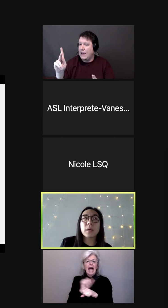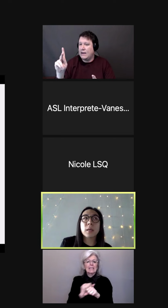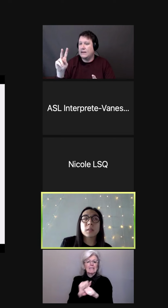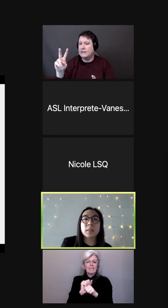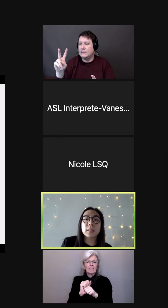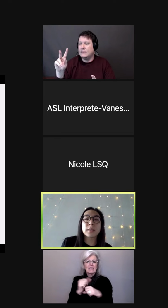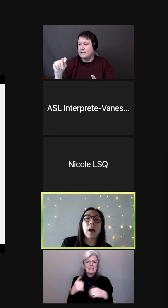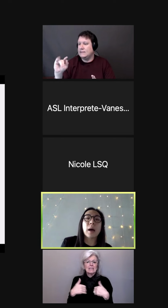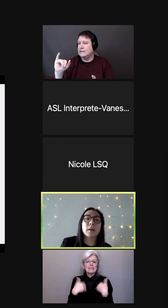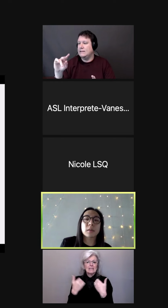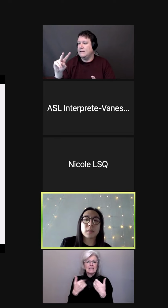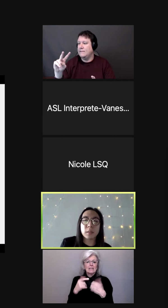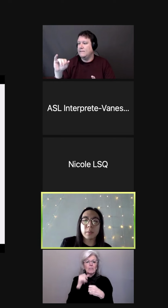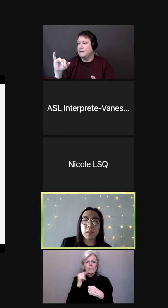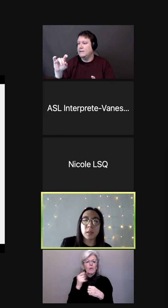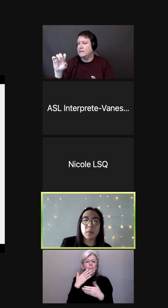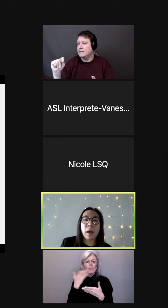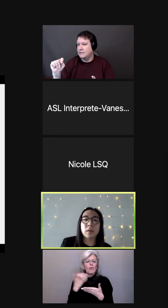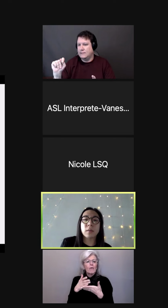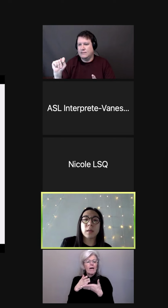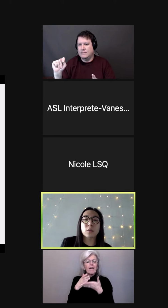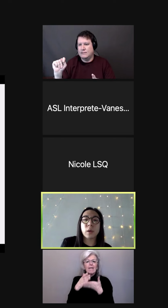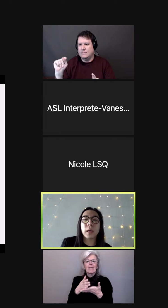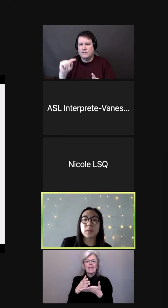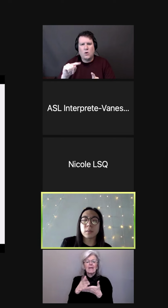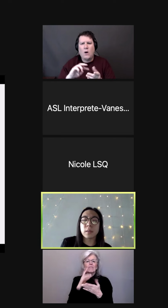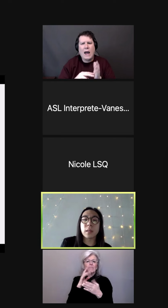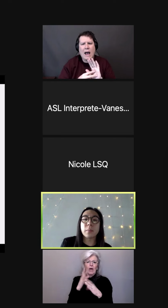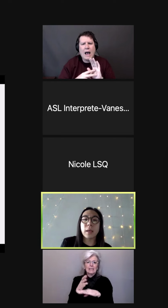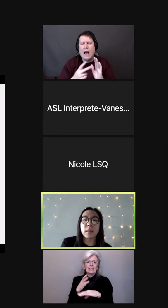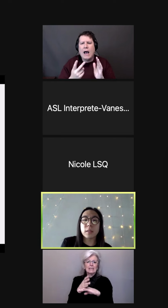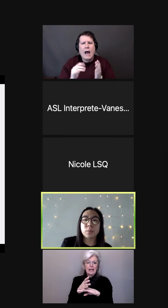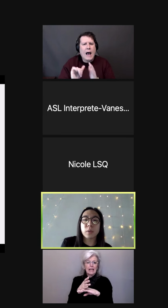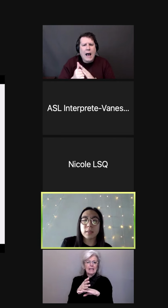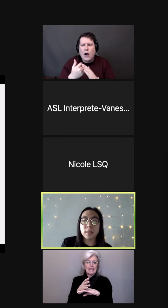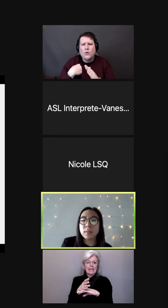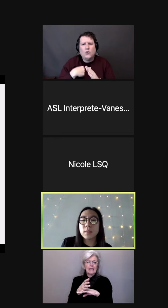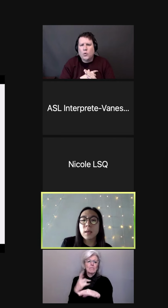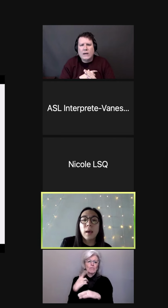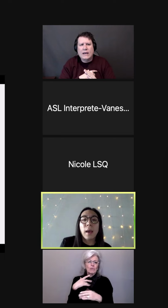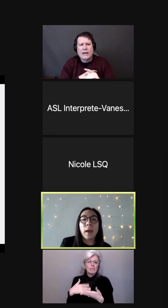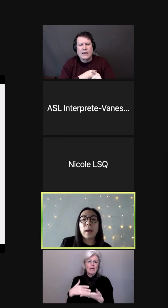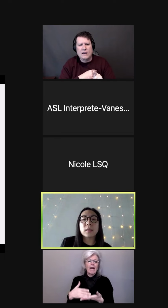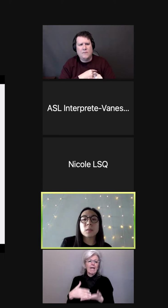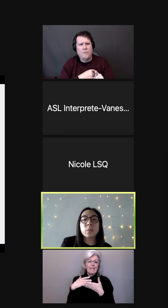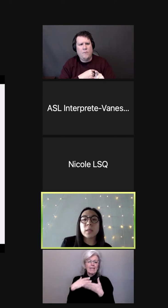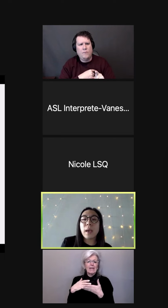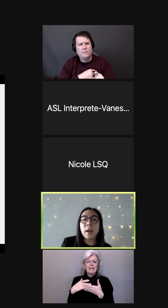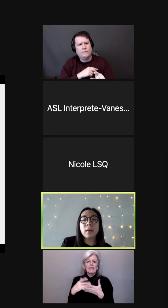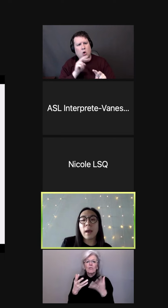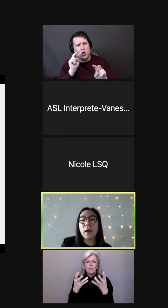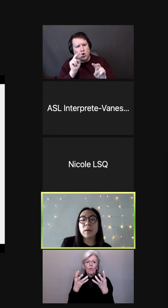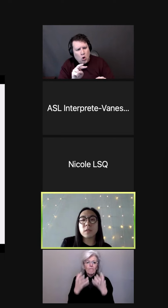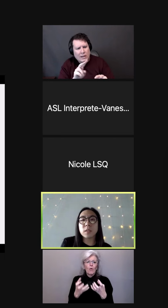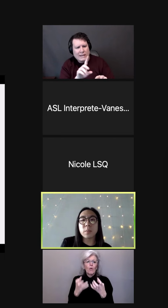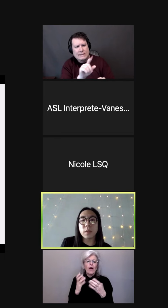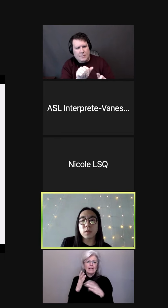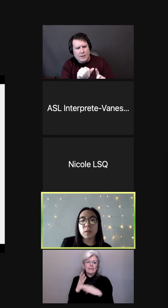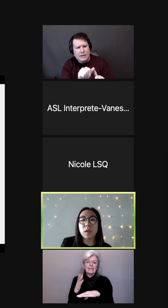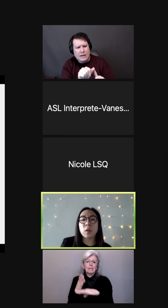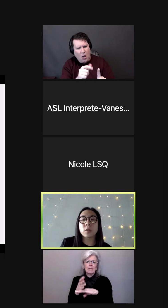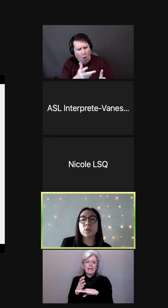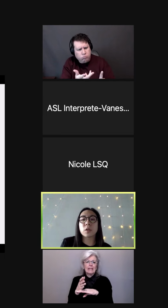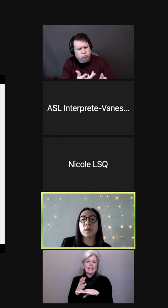ça a mieux contribué à l'accessibilité, nous aider à vouloir l'accessibilité